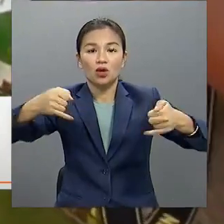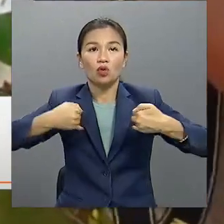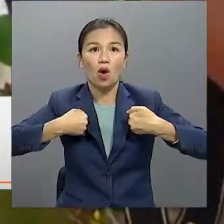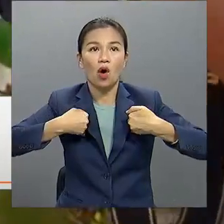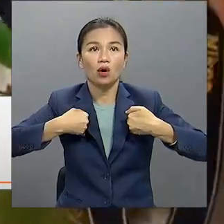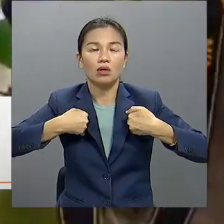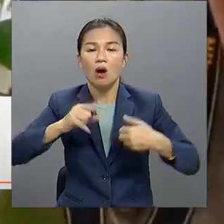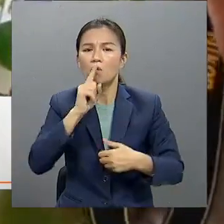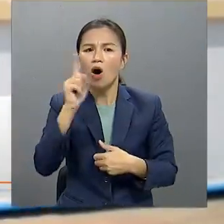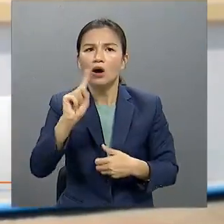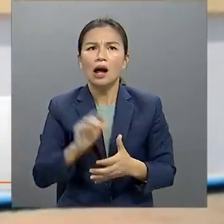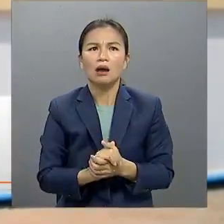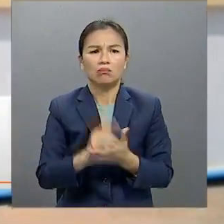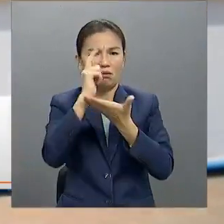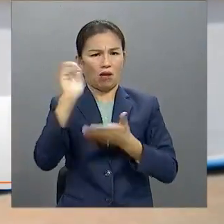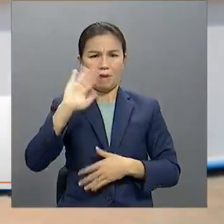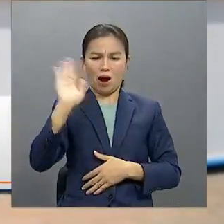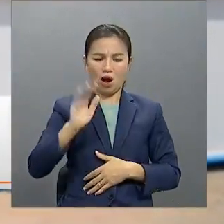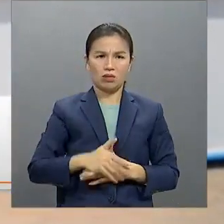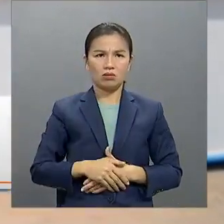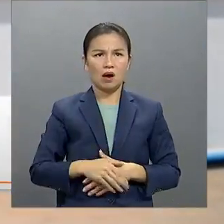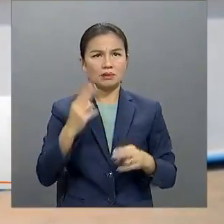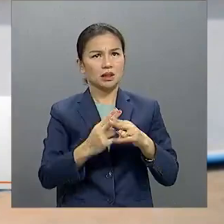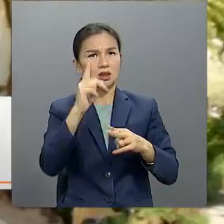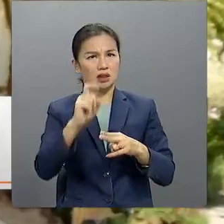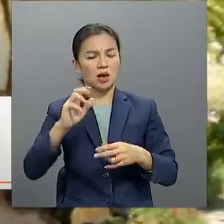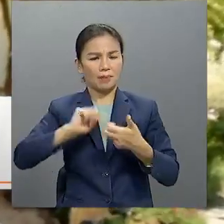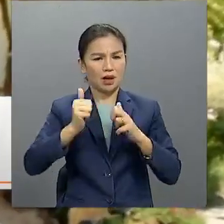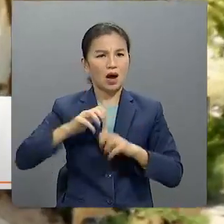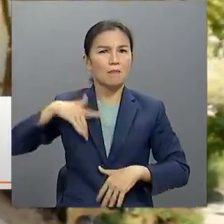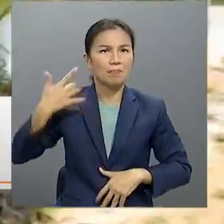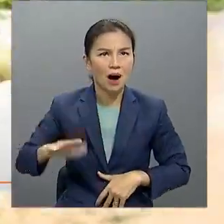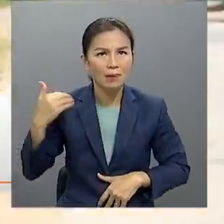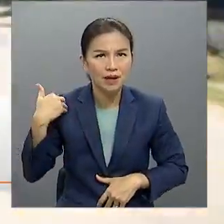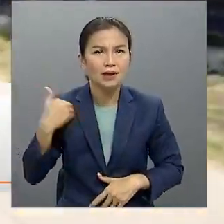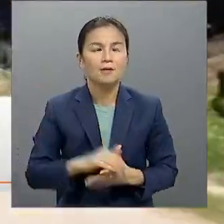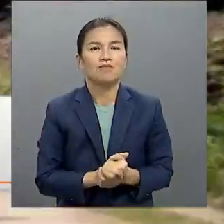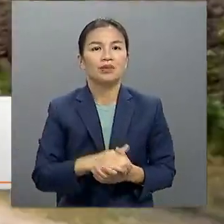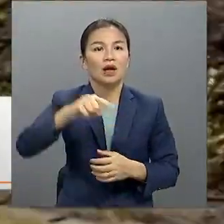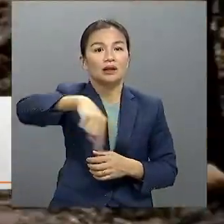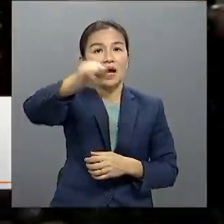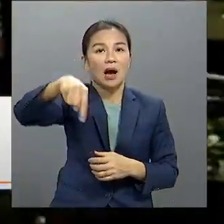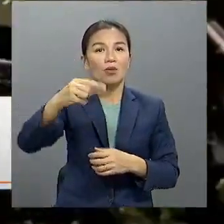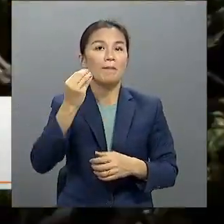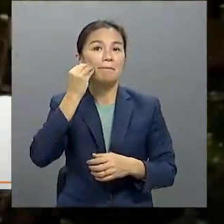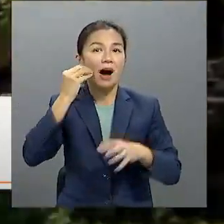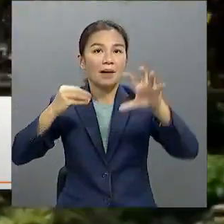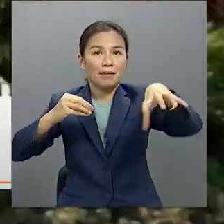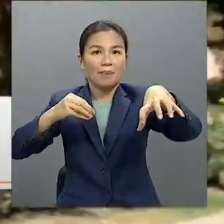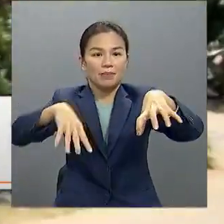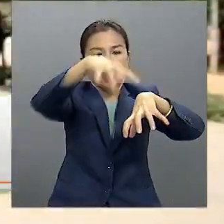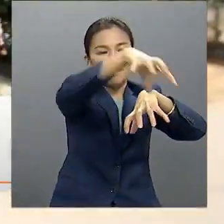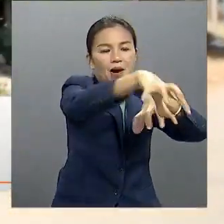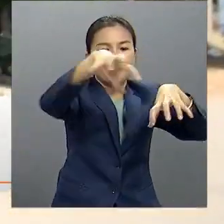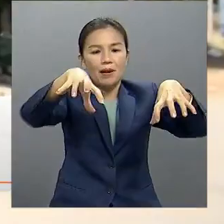ว่าอย่ามาถ่ายรูปนะเดี๋ยวฉันจะเสียหายฉันจะเดือดร้อนนะคะทีนี้ชาวบ้านที่อาศัยที่อยู่ติดกับร้านเบเกอรี่นะคะเขาบอกว่าเ